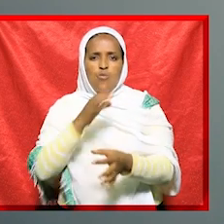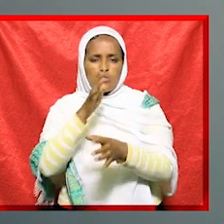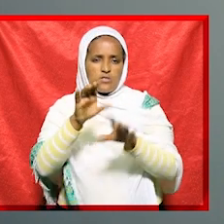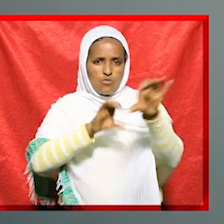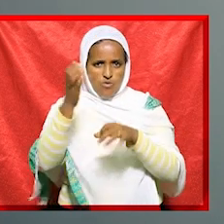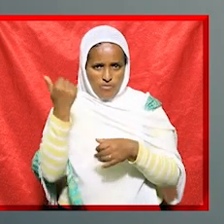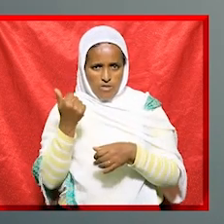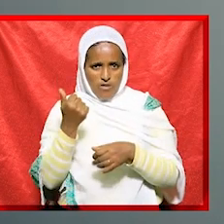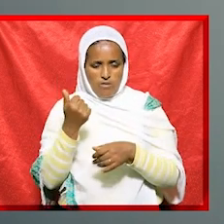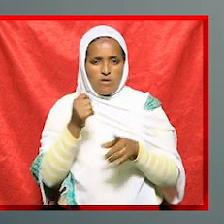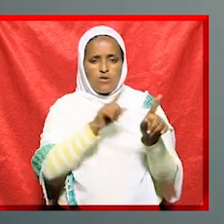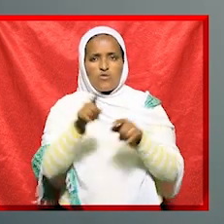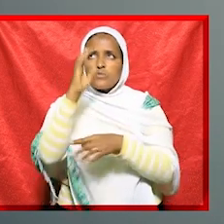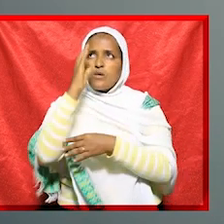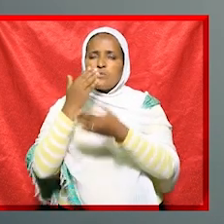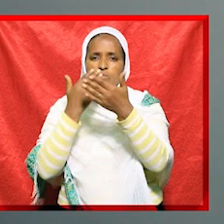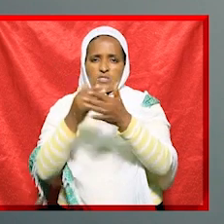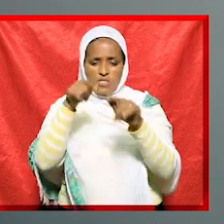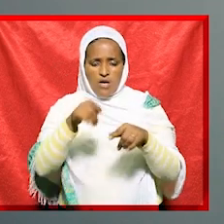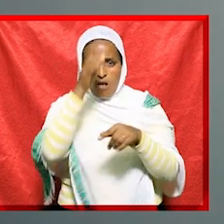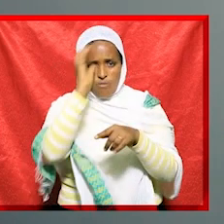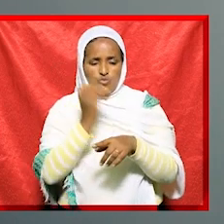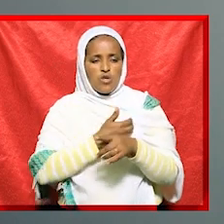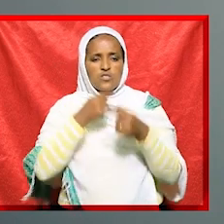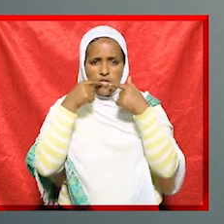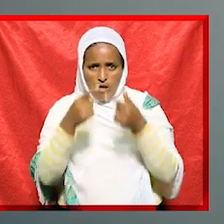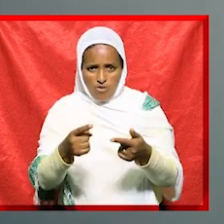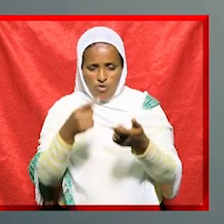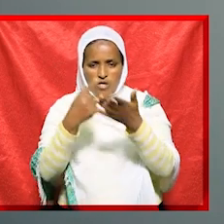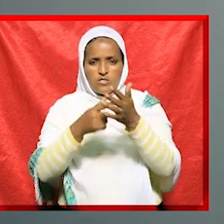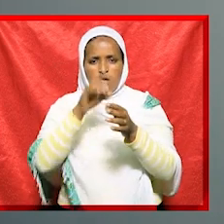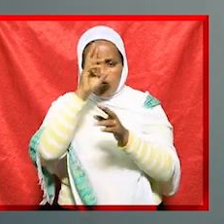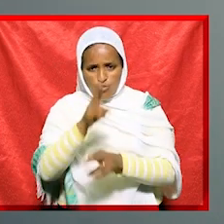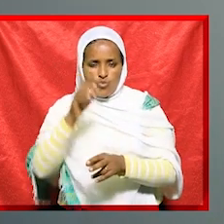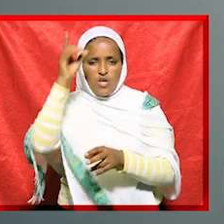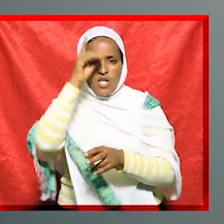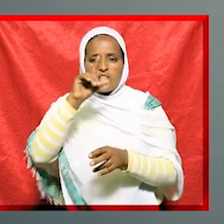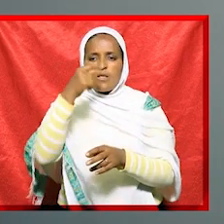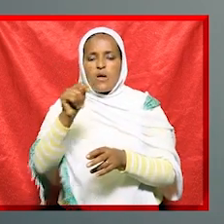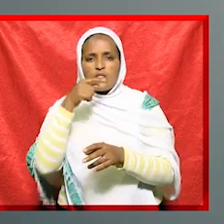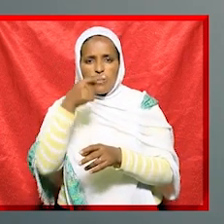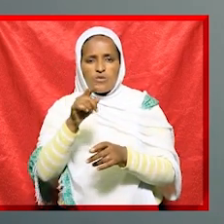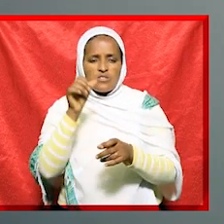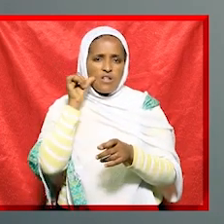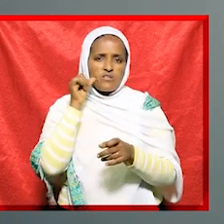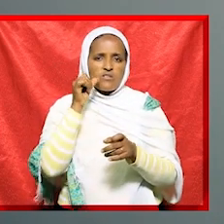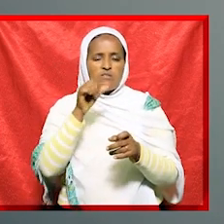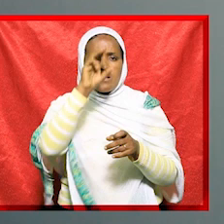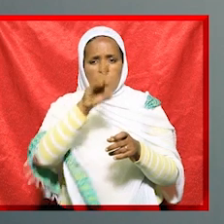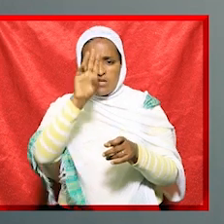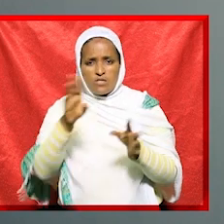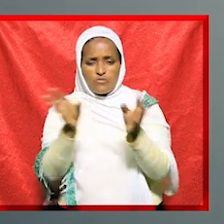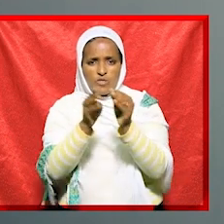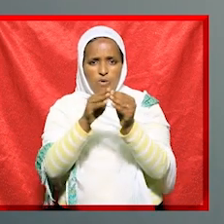ተደርጎ ነበረ። እንደውም እግዚአብሔር ይመስገን ዛሬ አባቶቻችን ተናገሩ፣ ከዛም ክቡር ከንቲባው ተናገሩ። ትላንትና የአይካሳው ስብሰባ